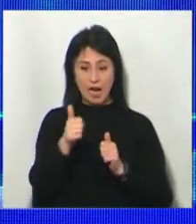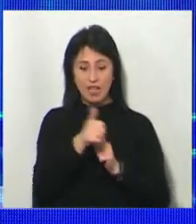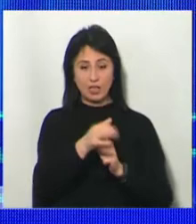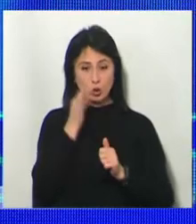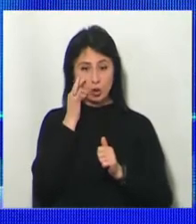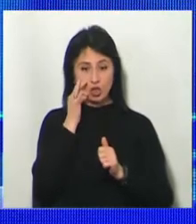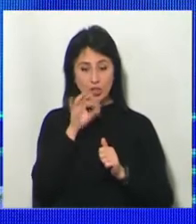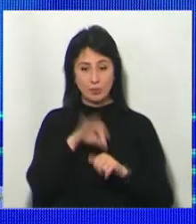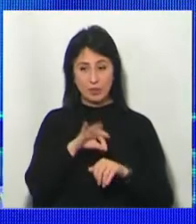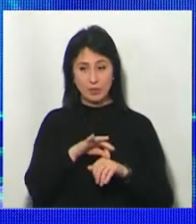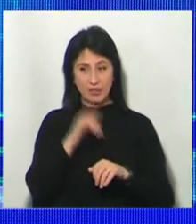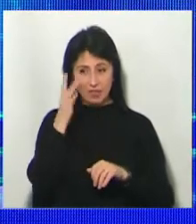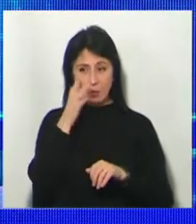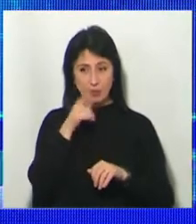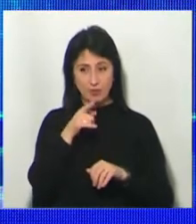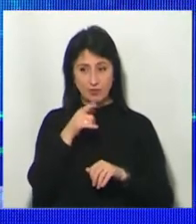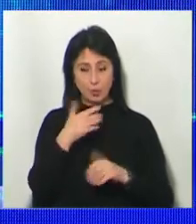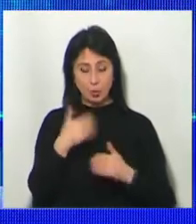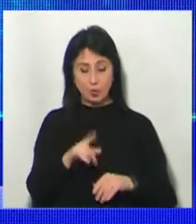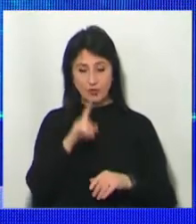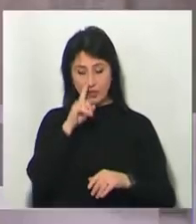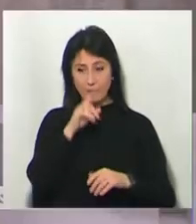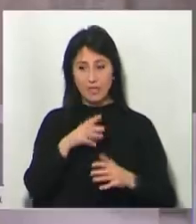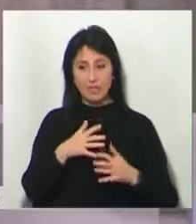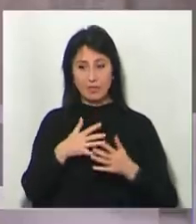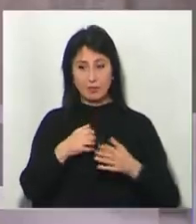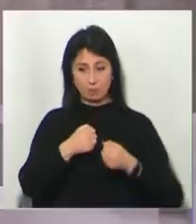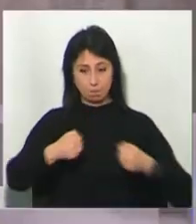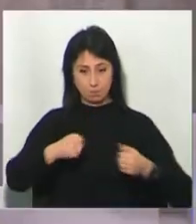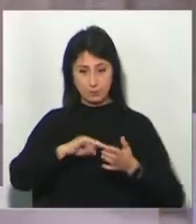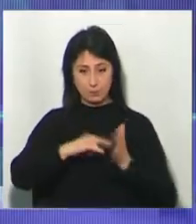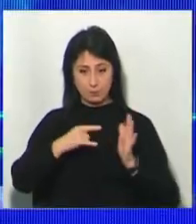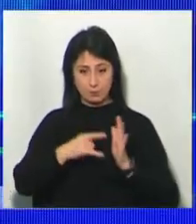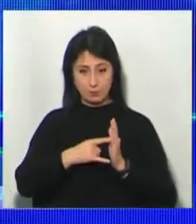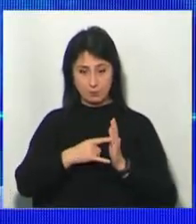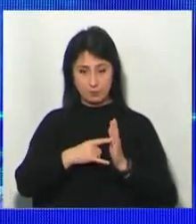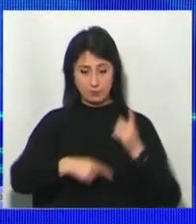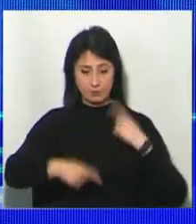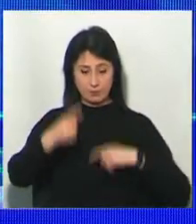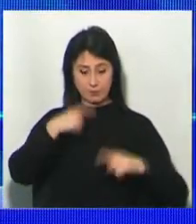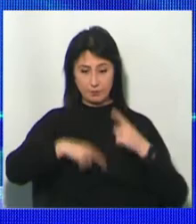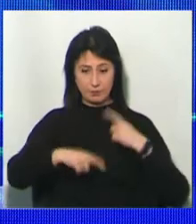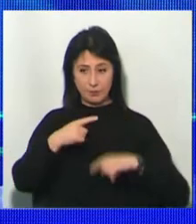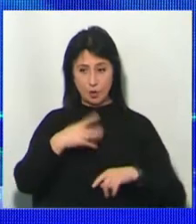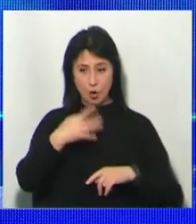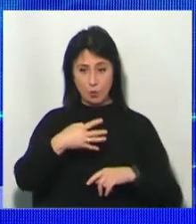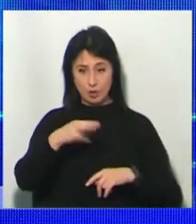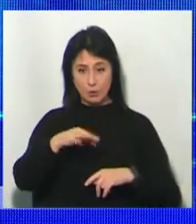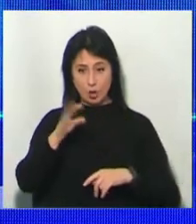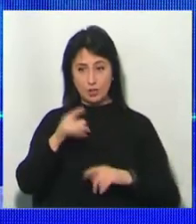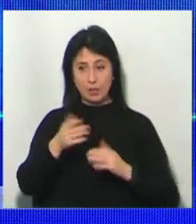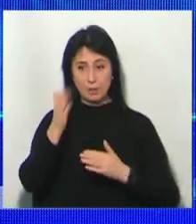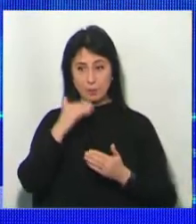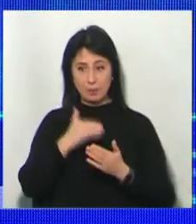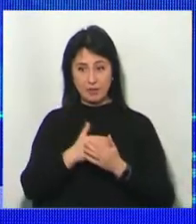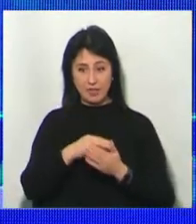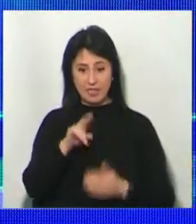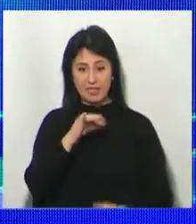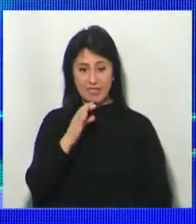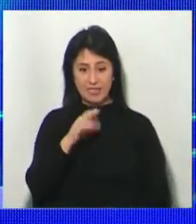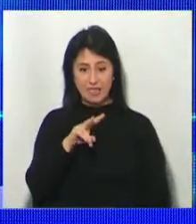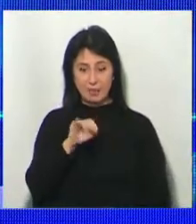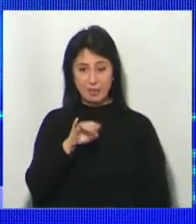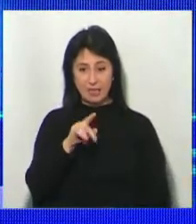šakrian diabetes, zarmoidgenet, anu, aris simsukne, aris metaboluri sindromi, 40%, შემდეგ მოდის